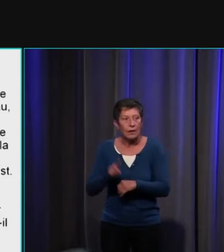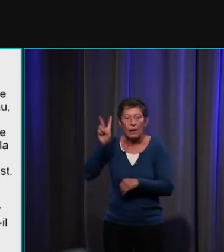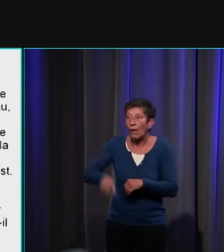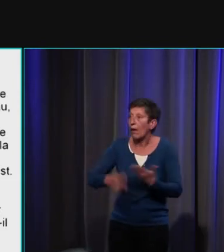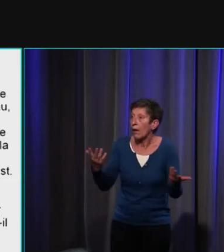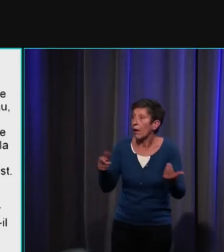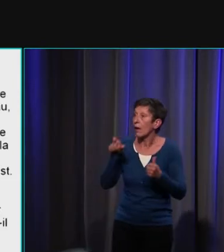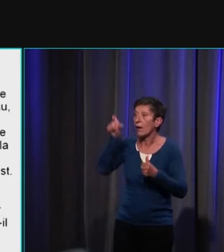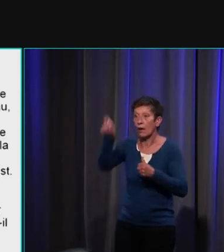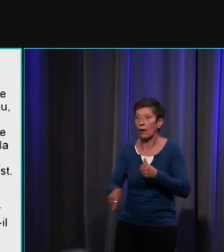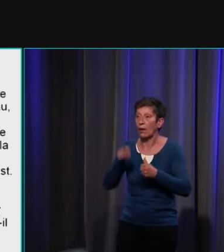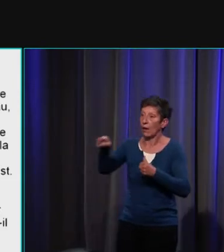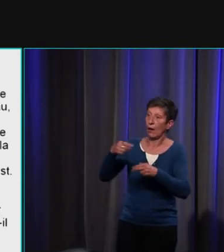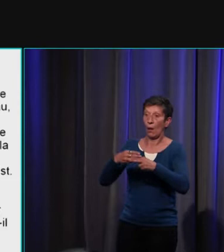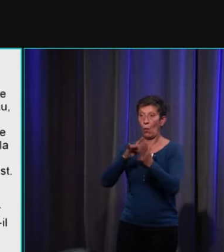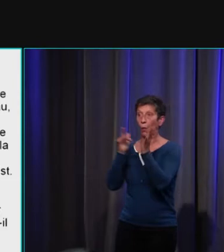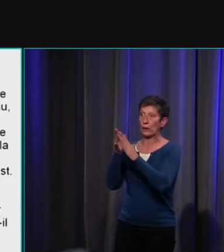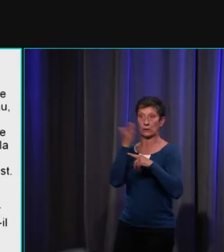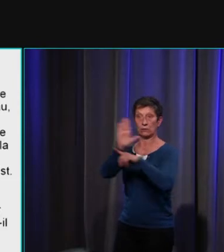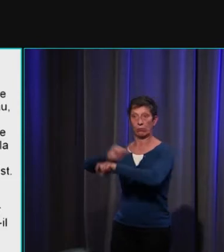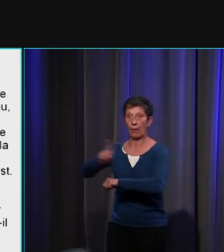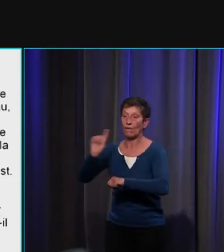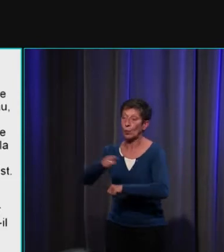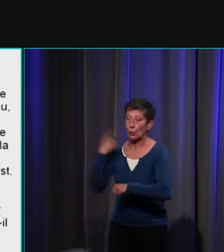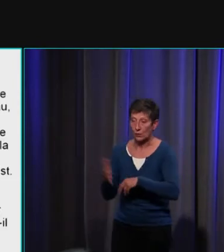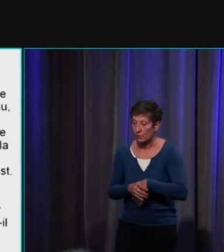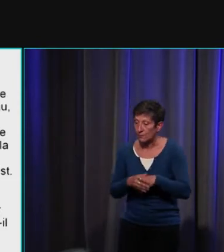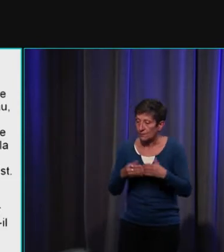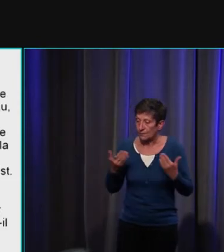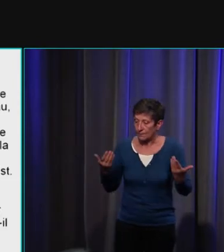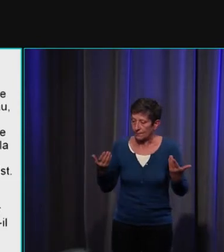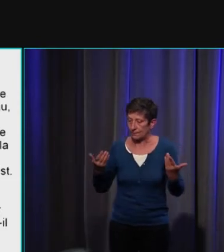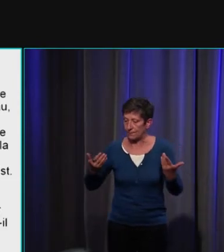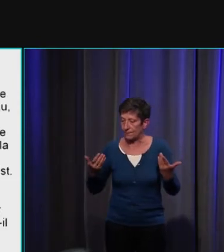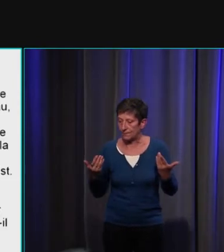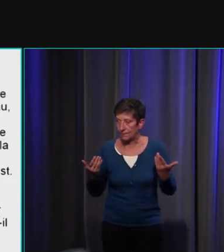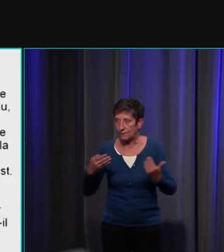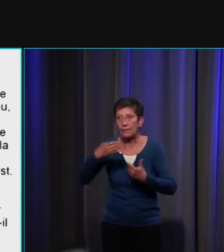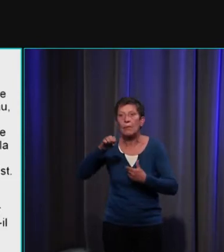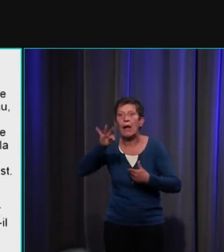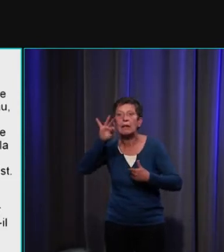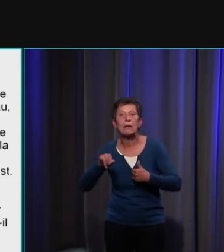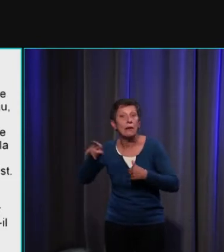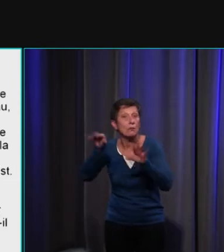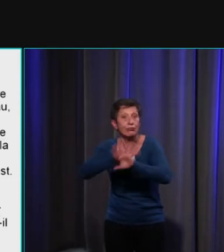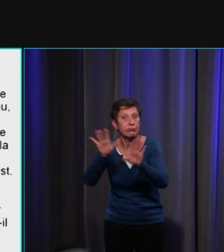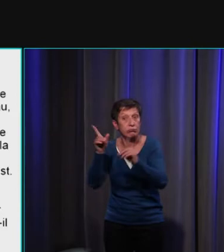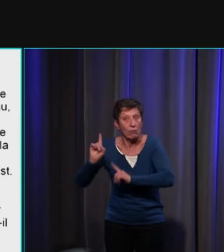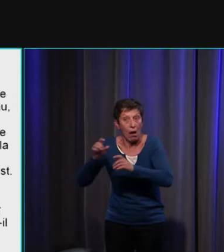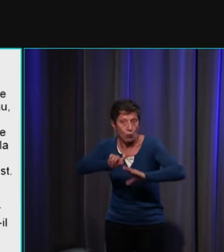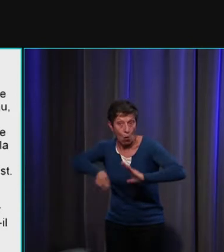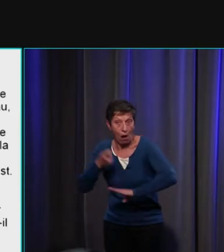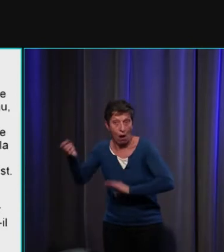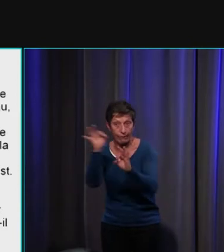du christ il appelle à notre martyr ceux parmi eux qui tombe au cours de leur pillage un martyr sa porte pas d'armes les templiers